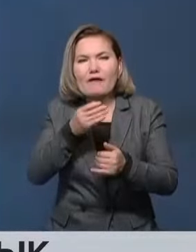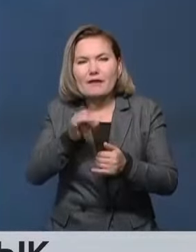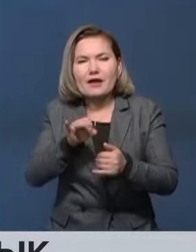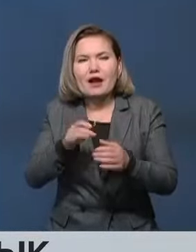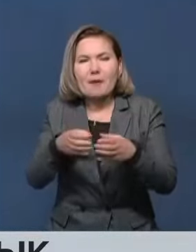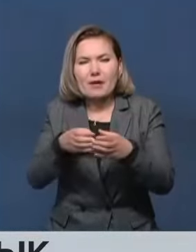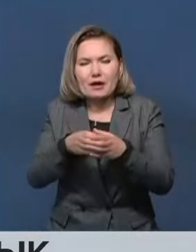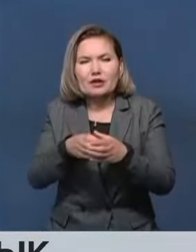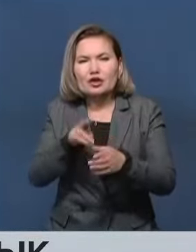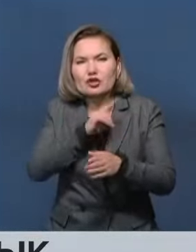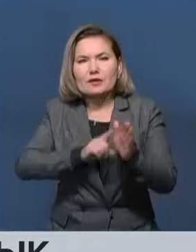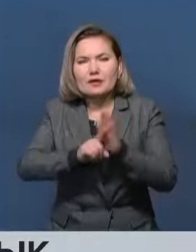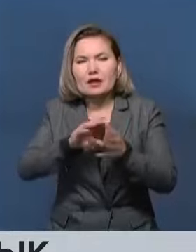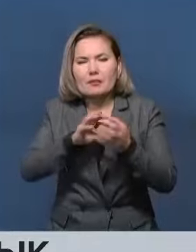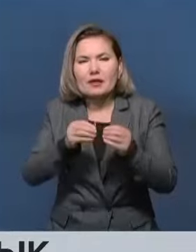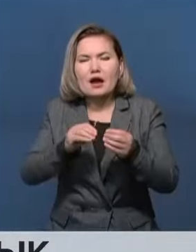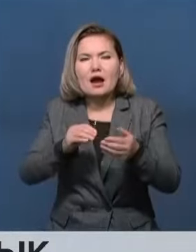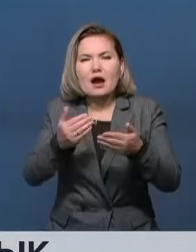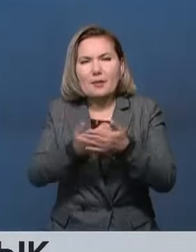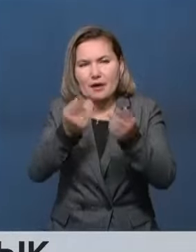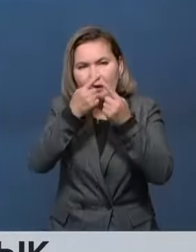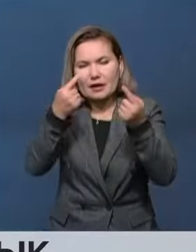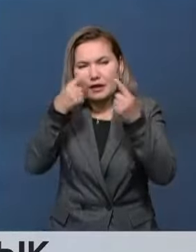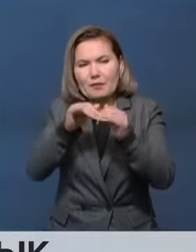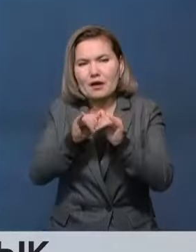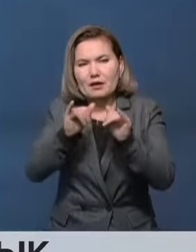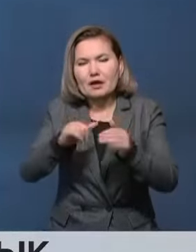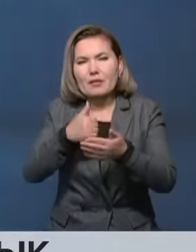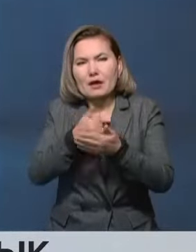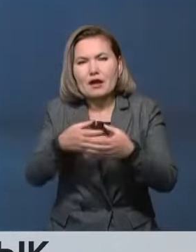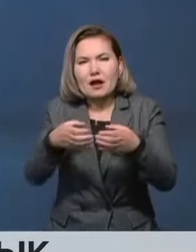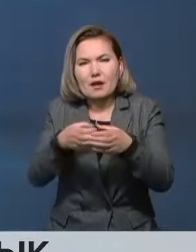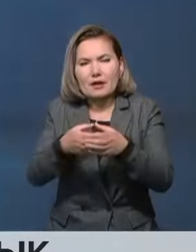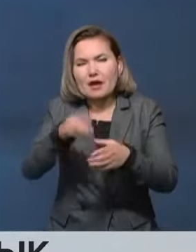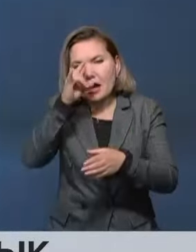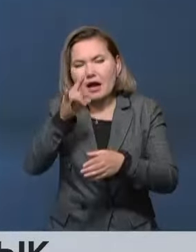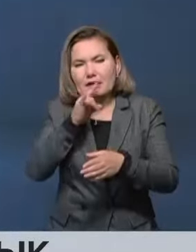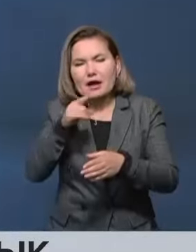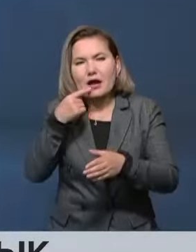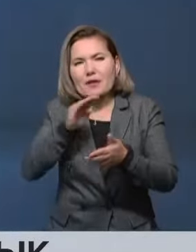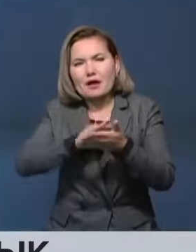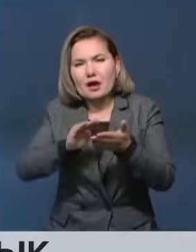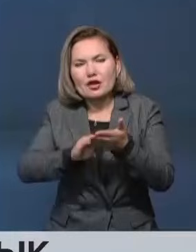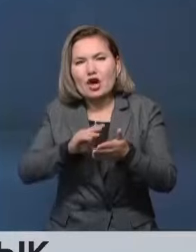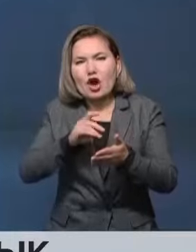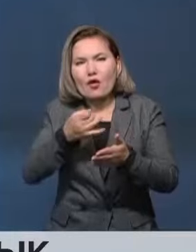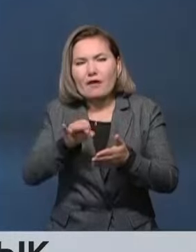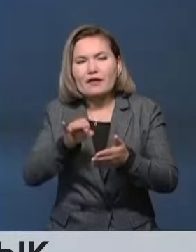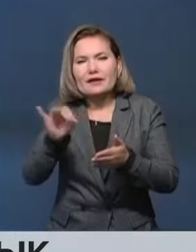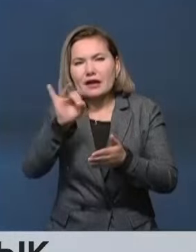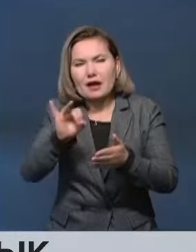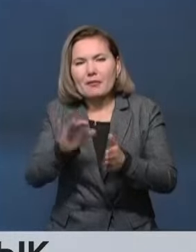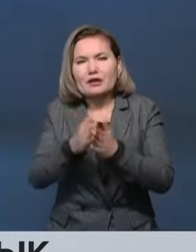тың бастаманы қолға алды. Ақпараттық технологиялар саласындағы көшбасшы компания қазақ тілінде Huawei тарихы жайлы